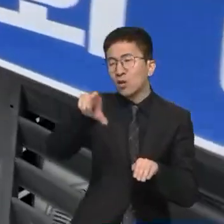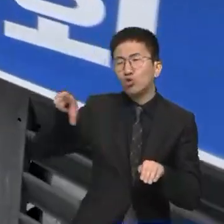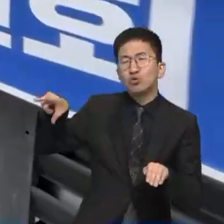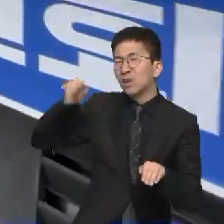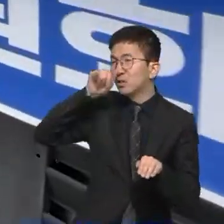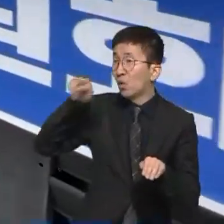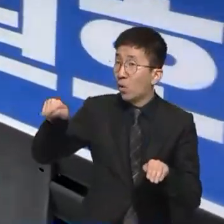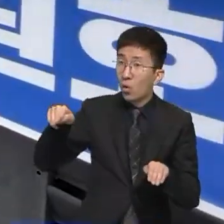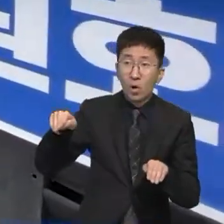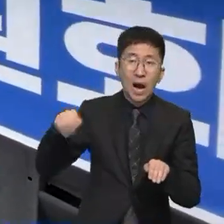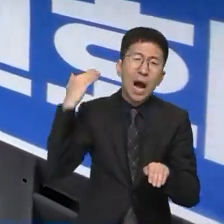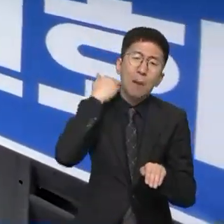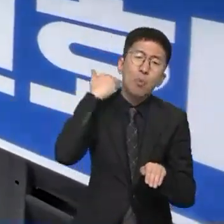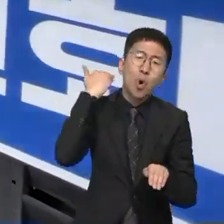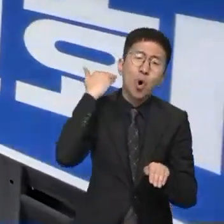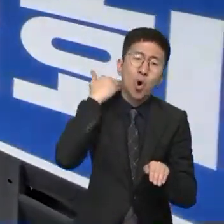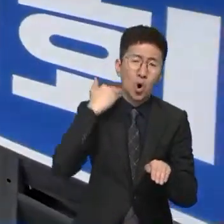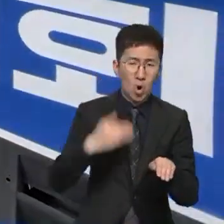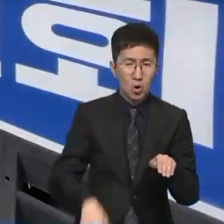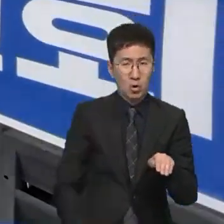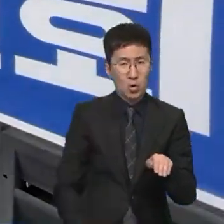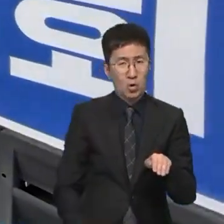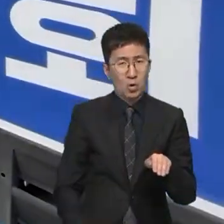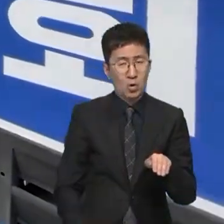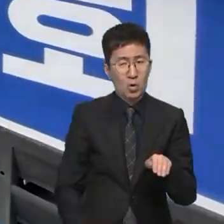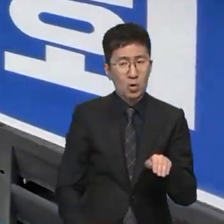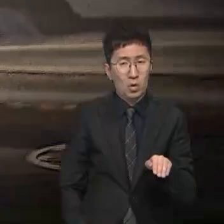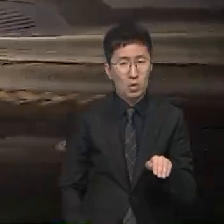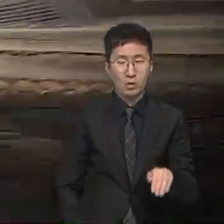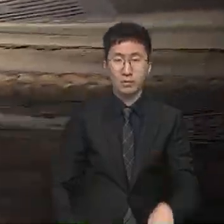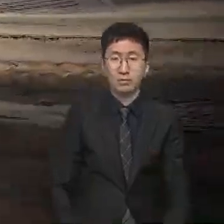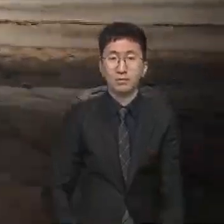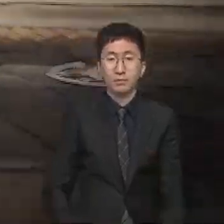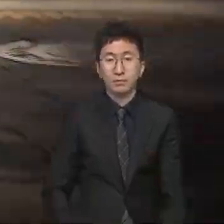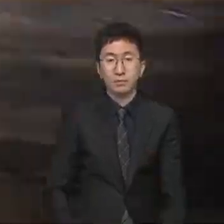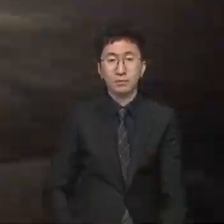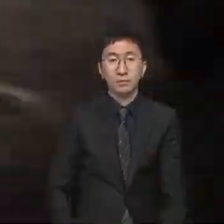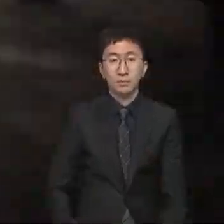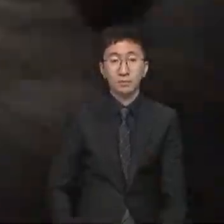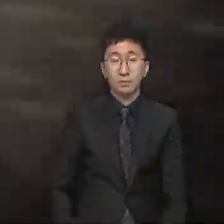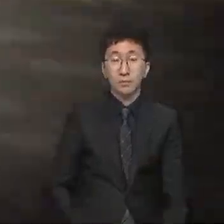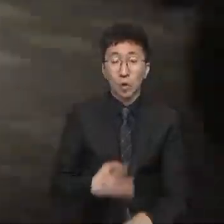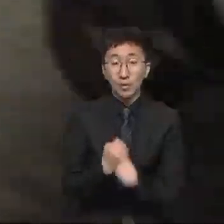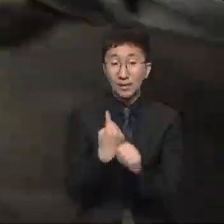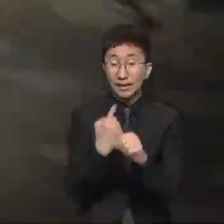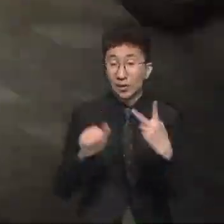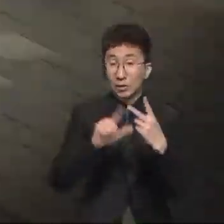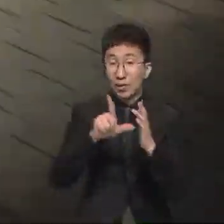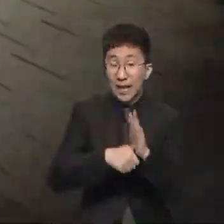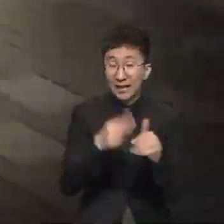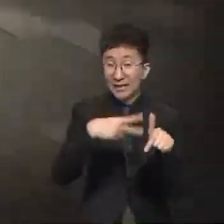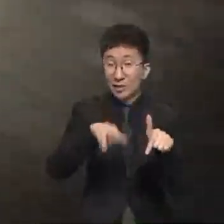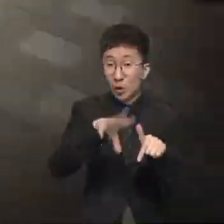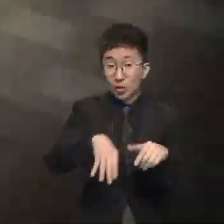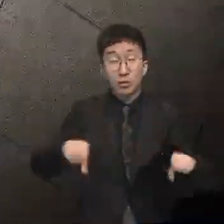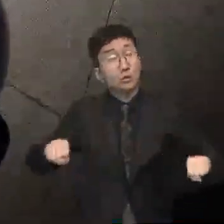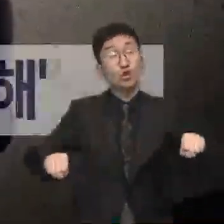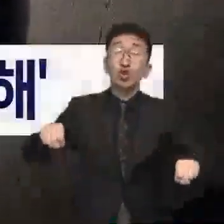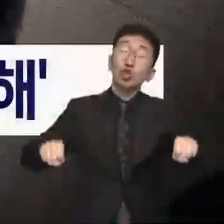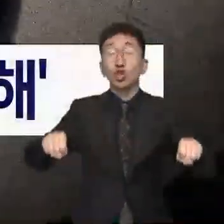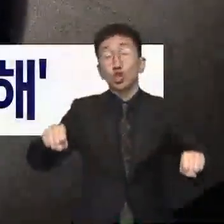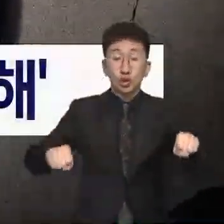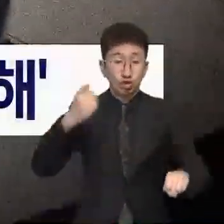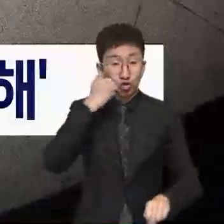걸려 있으면 자칫 운전자 시야에 방해가 될 수 있습니다. 지난 2월 인천 송도에선 전동 킥보드를 타던